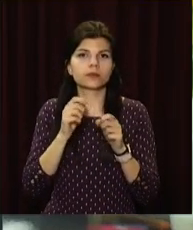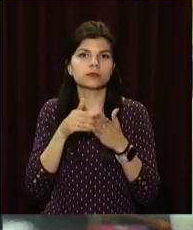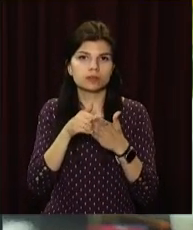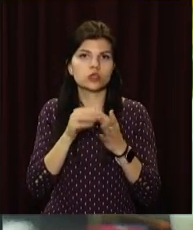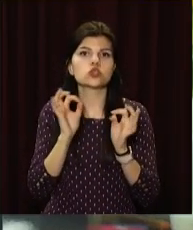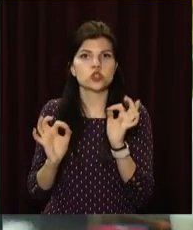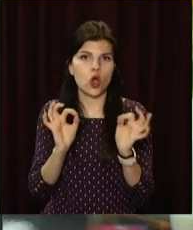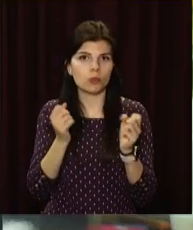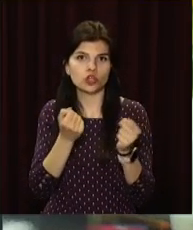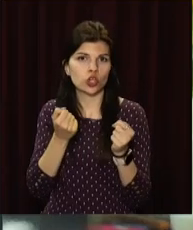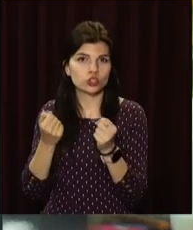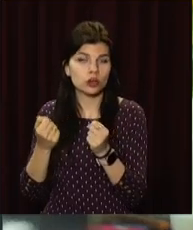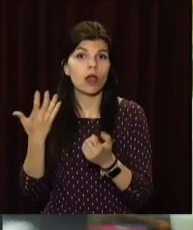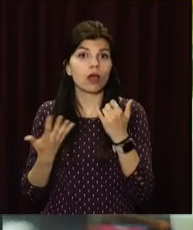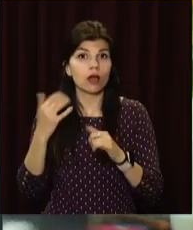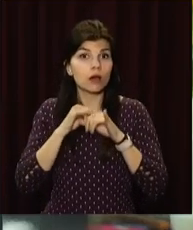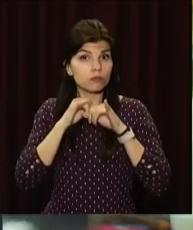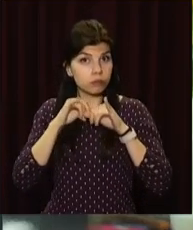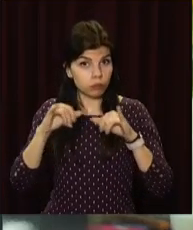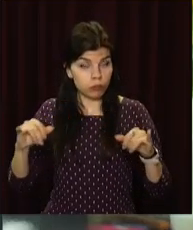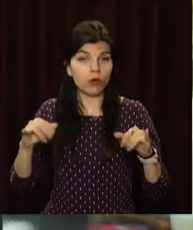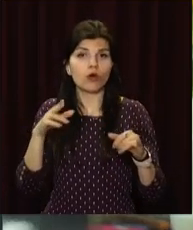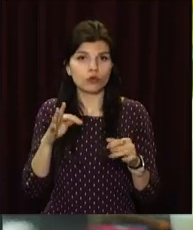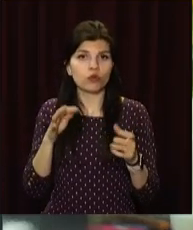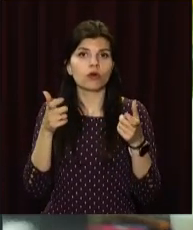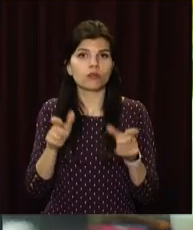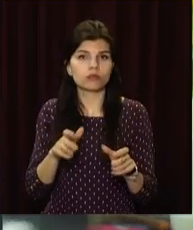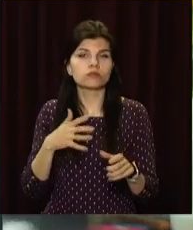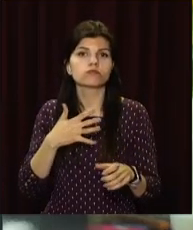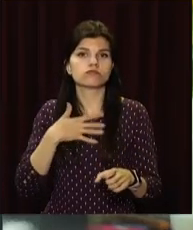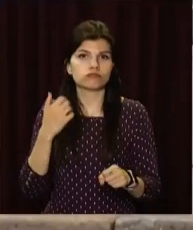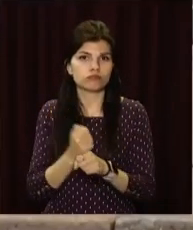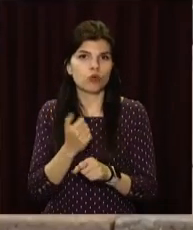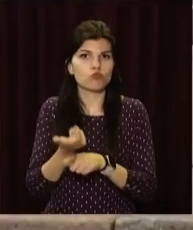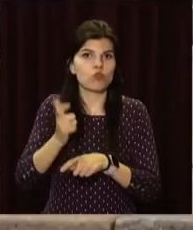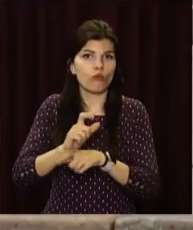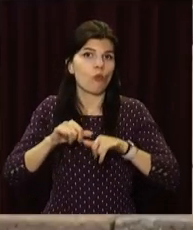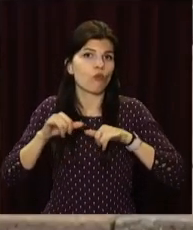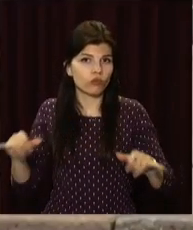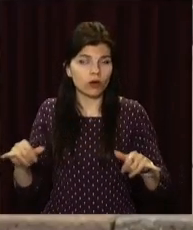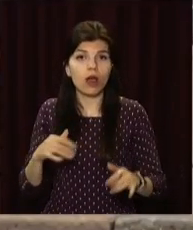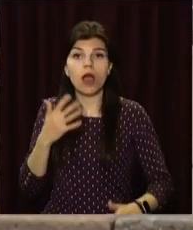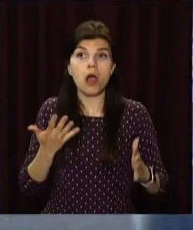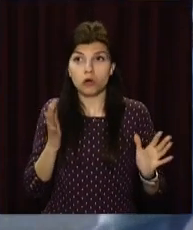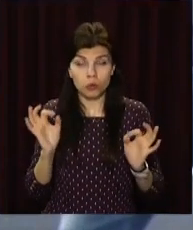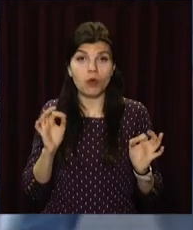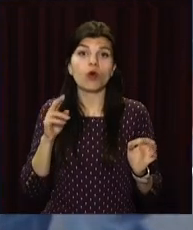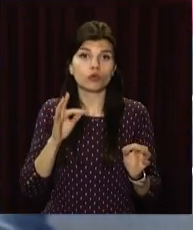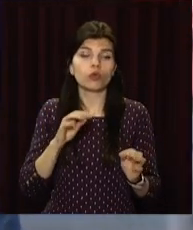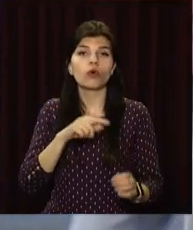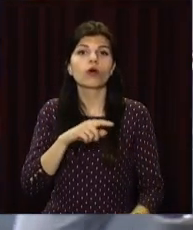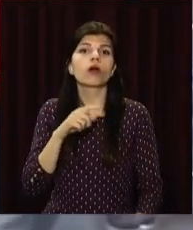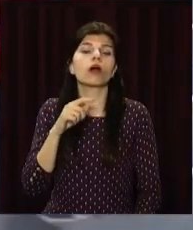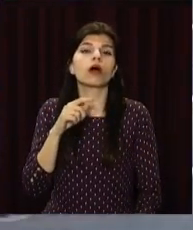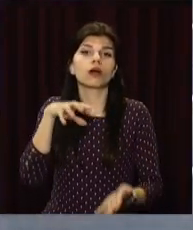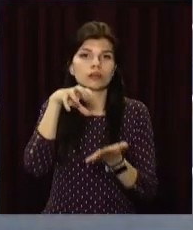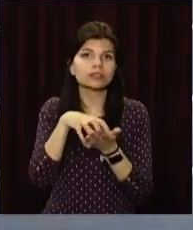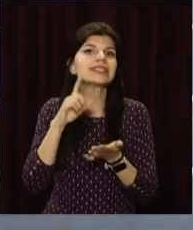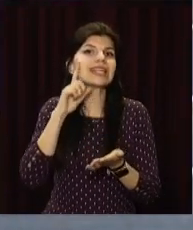COVID-19 в країні починають зростати, обмеження запроваджуються автоматично. Якщо ж ні, країна живе за правилами зеленої